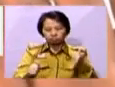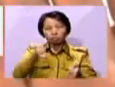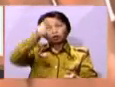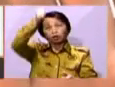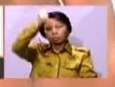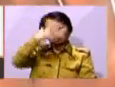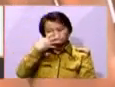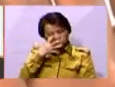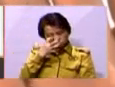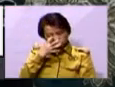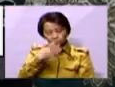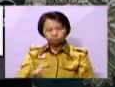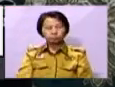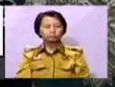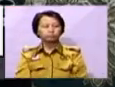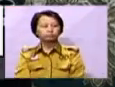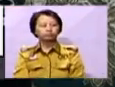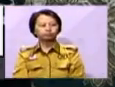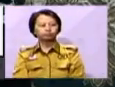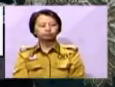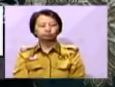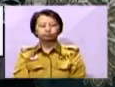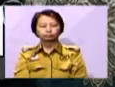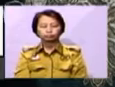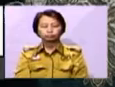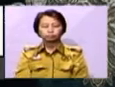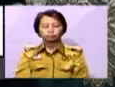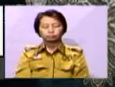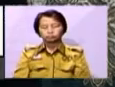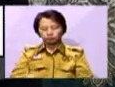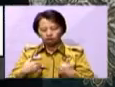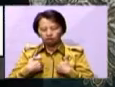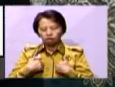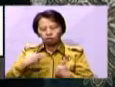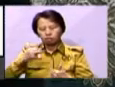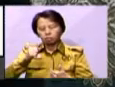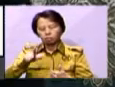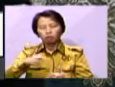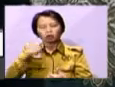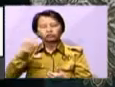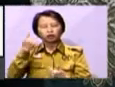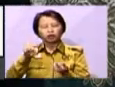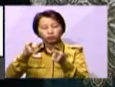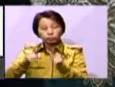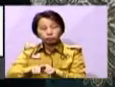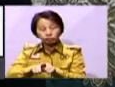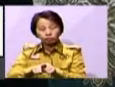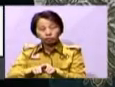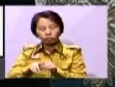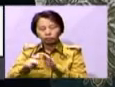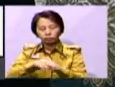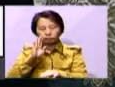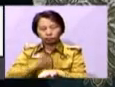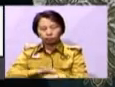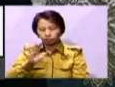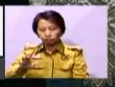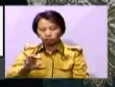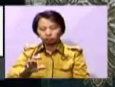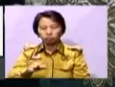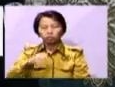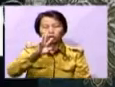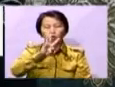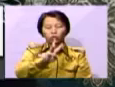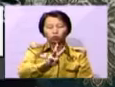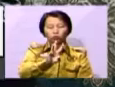Allah. Di antara perkara-perkara khurafat yang selalu berlaku semasa mereka berwukuf